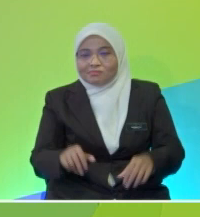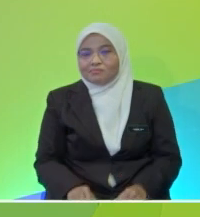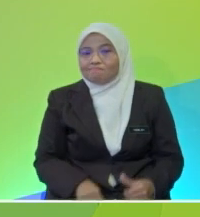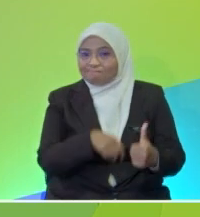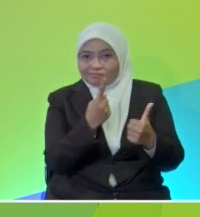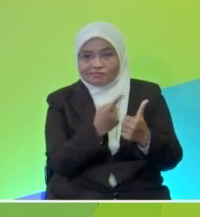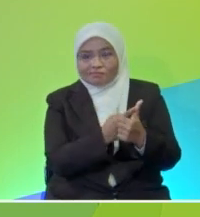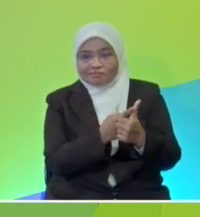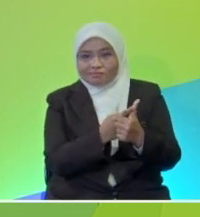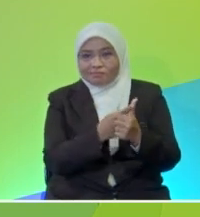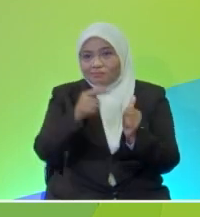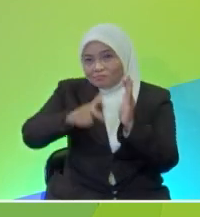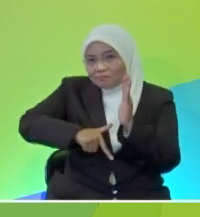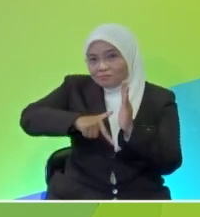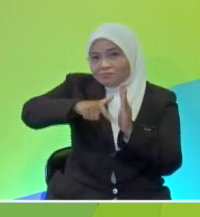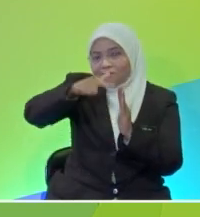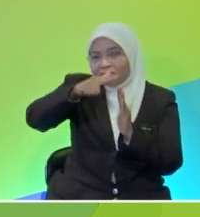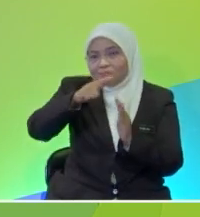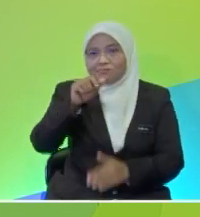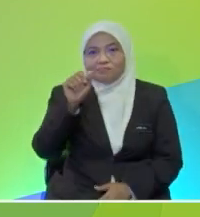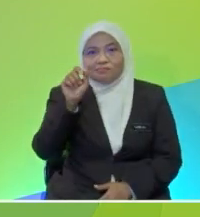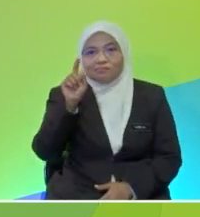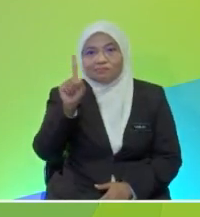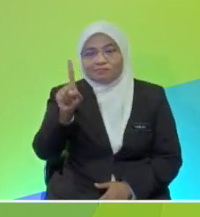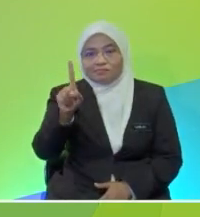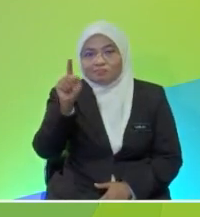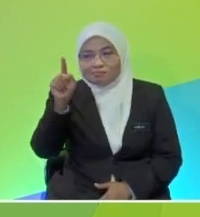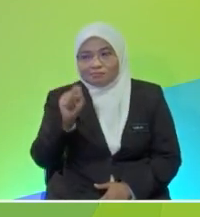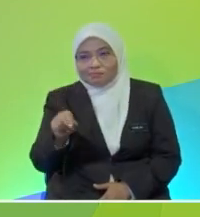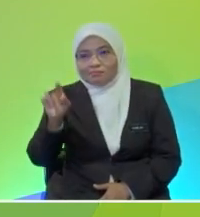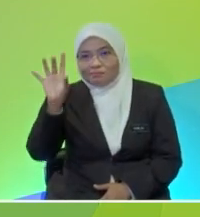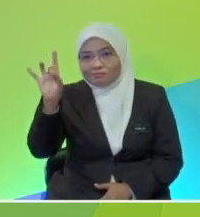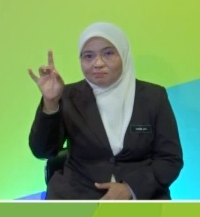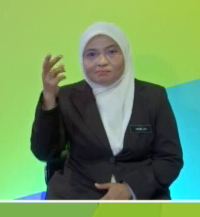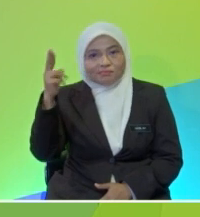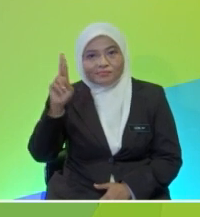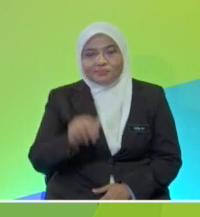Kamu adalah lebih melebihi satu di sebelah delapan ribu kita dapat 110.000